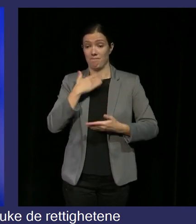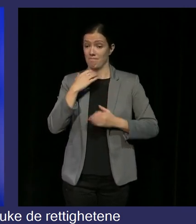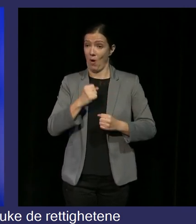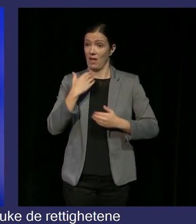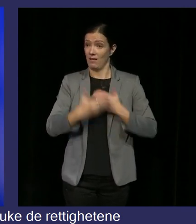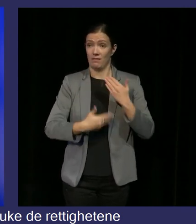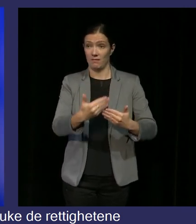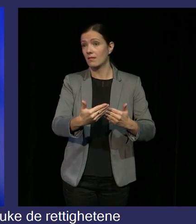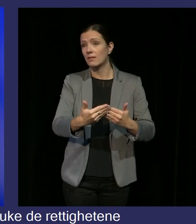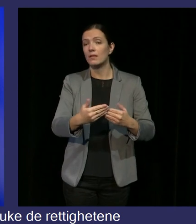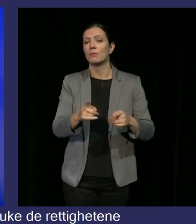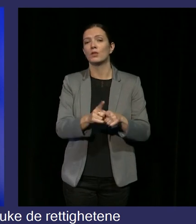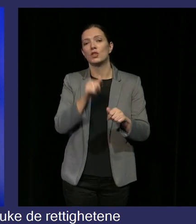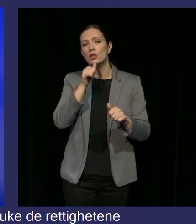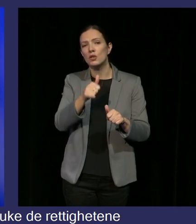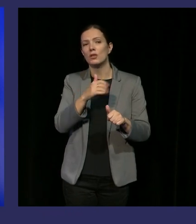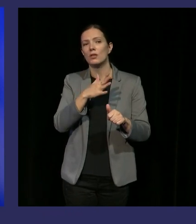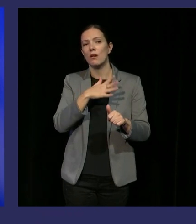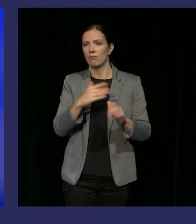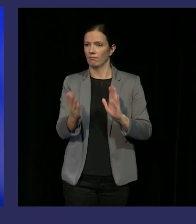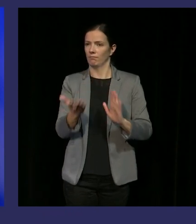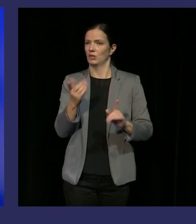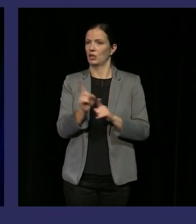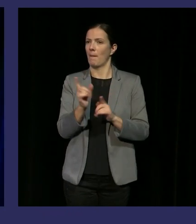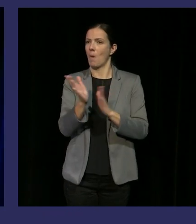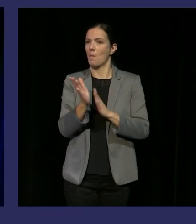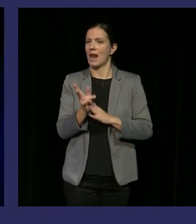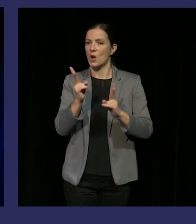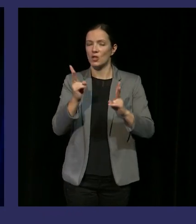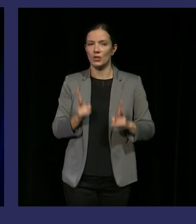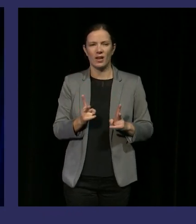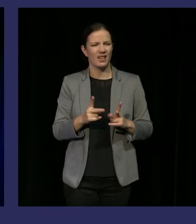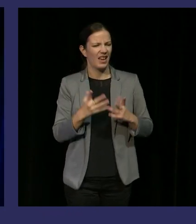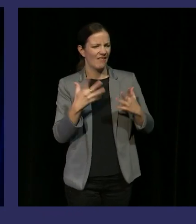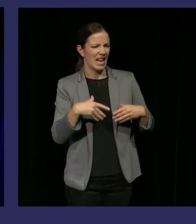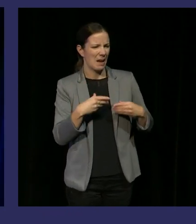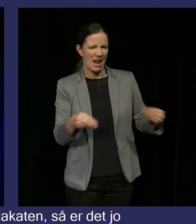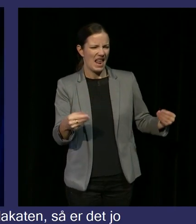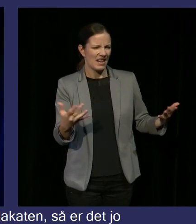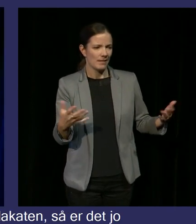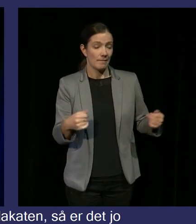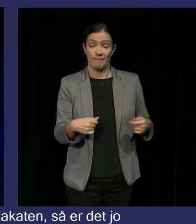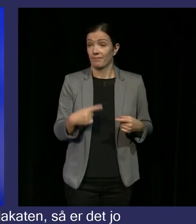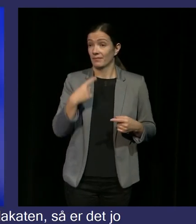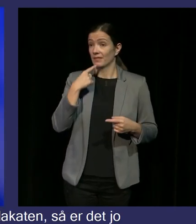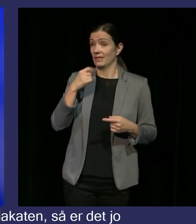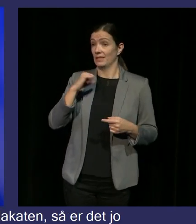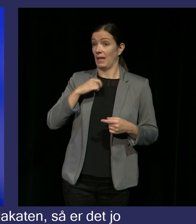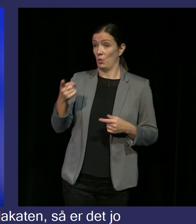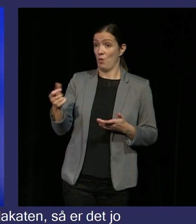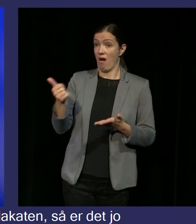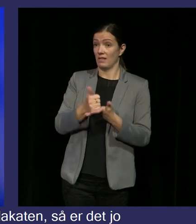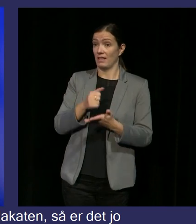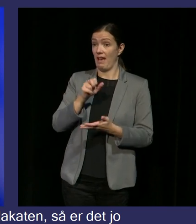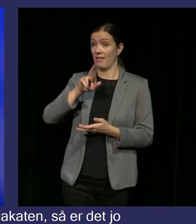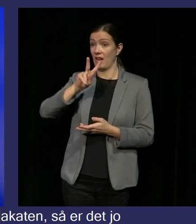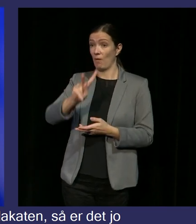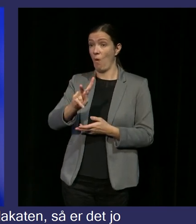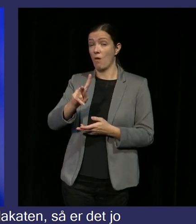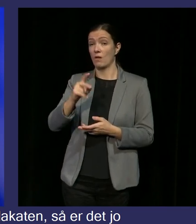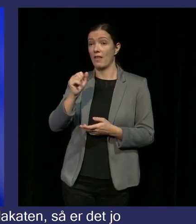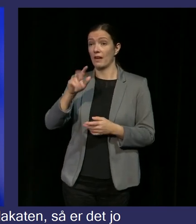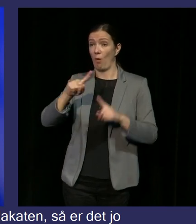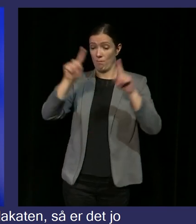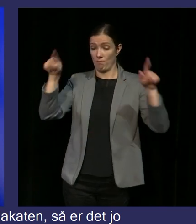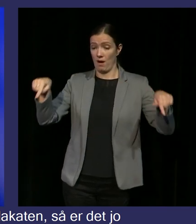et språk, så må de også det fremstå attraktivt. Hvilke virkemidler snakker vi om? Nei, du selv jo ansatt I NRK, og